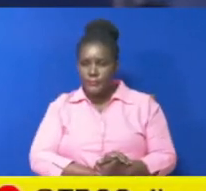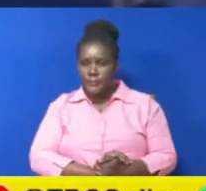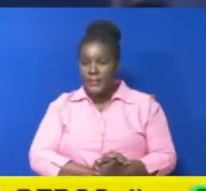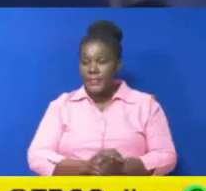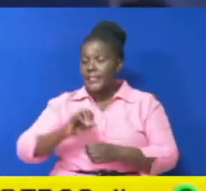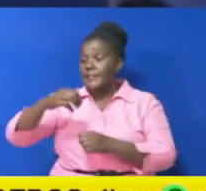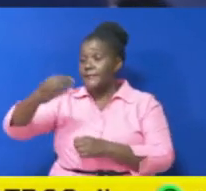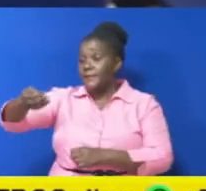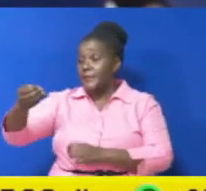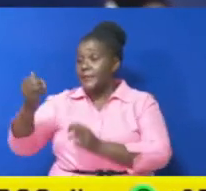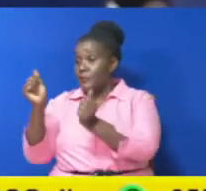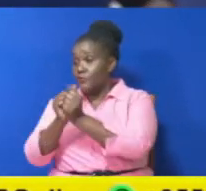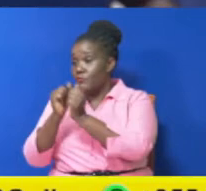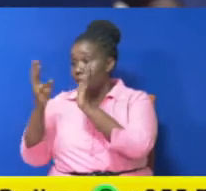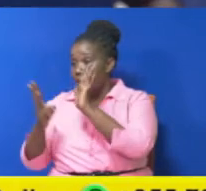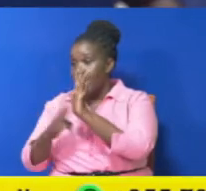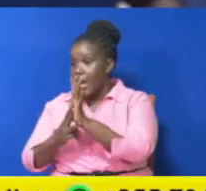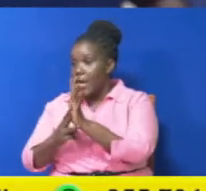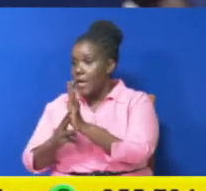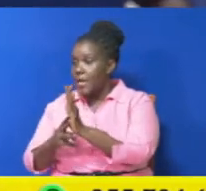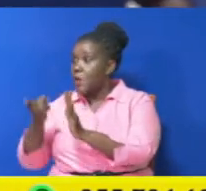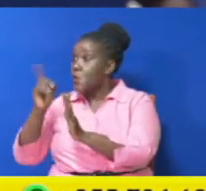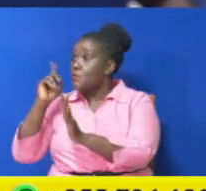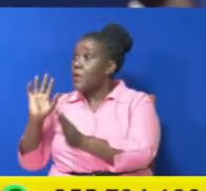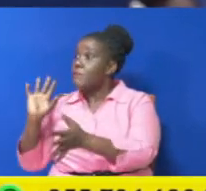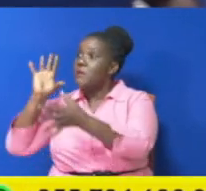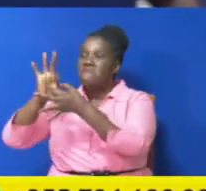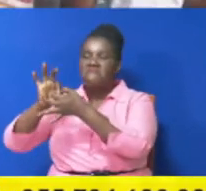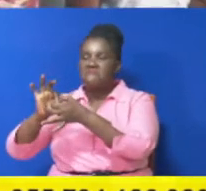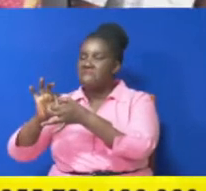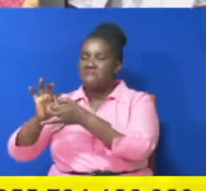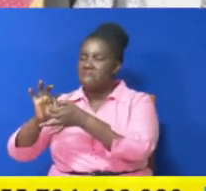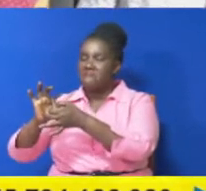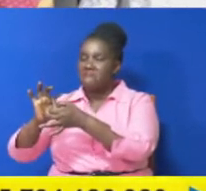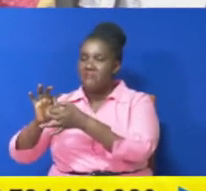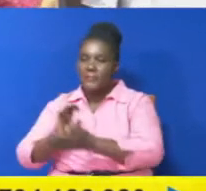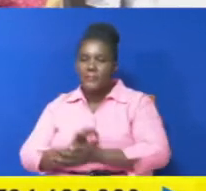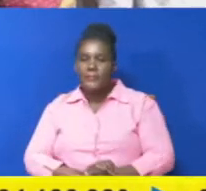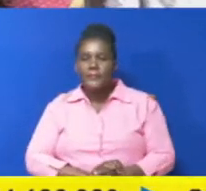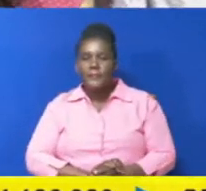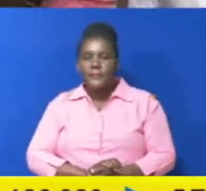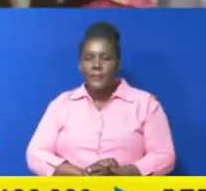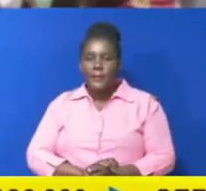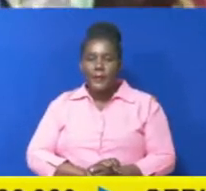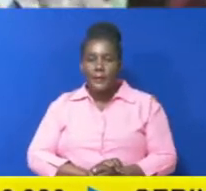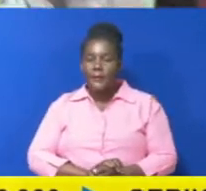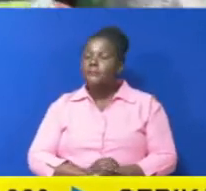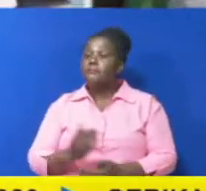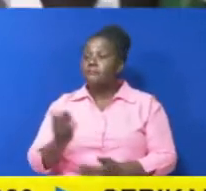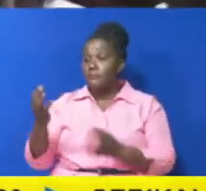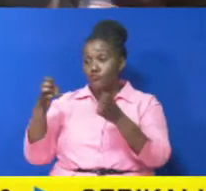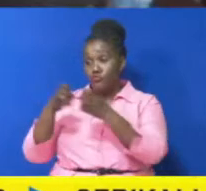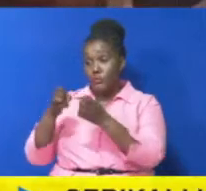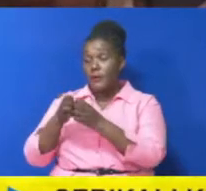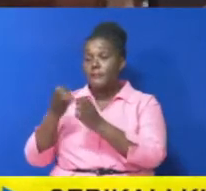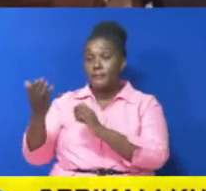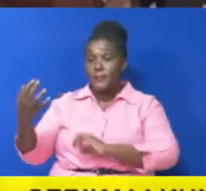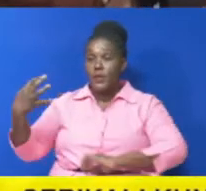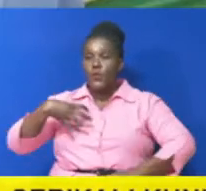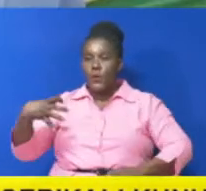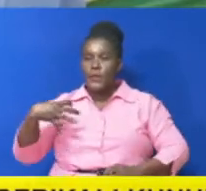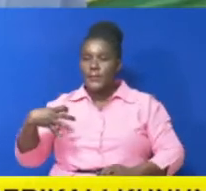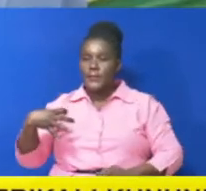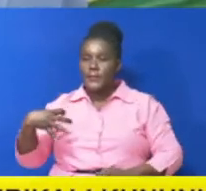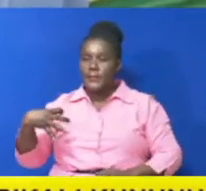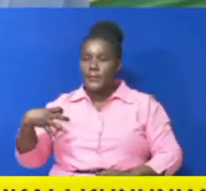Vijiji 18 bado hazijapata umeme haujawaka. Katikati ya mkutano huo, Waziri Makamba